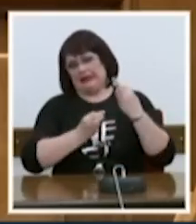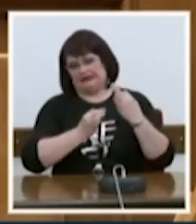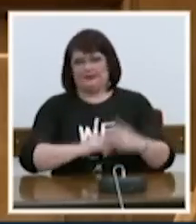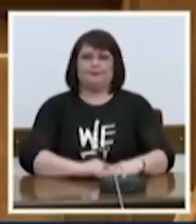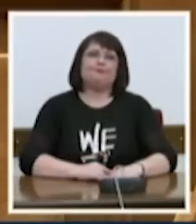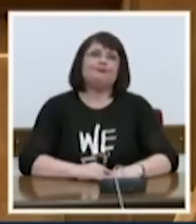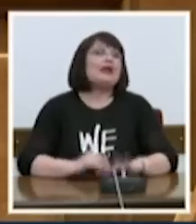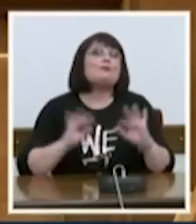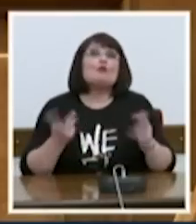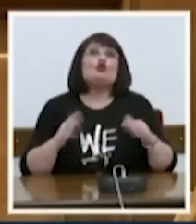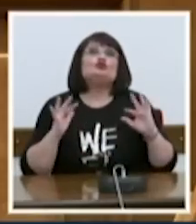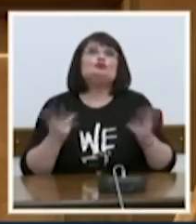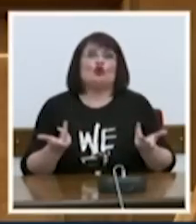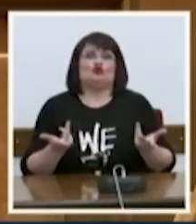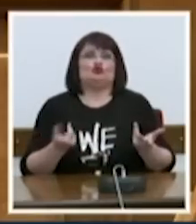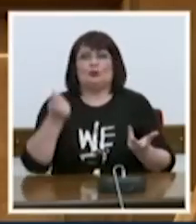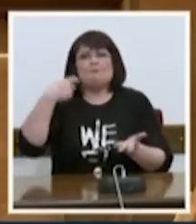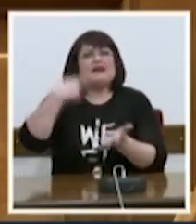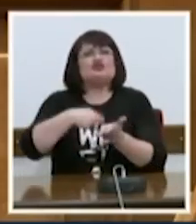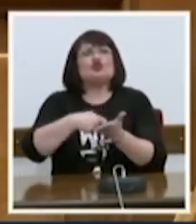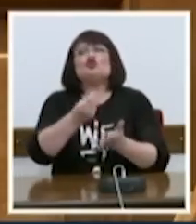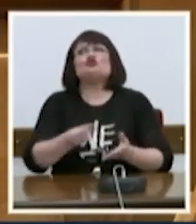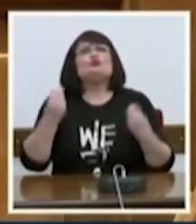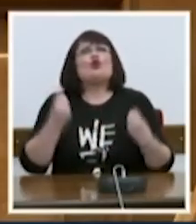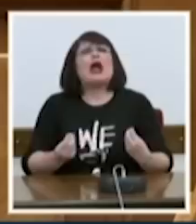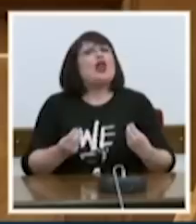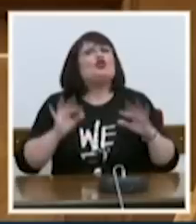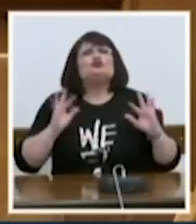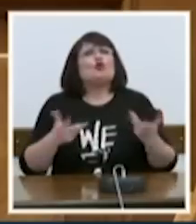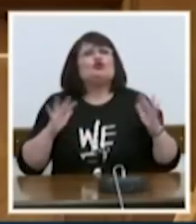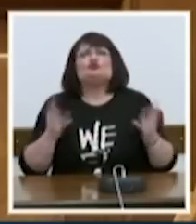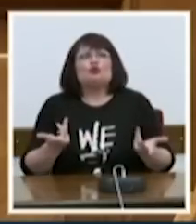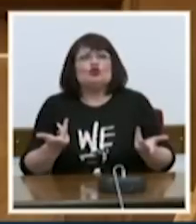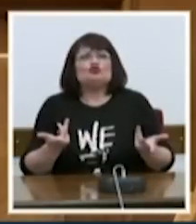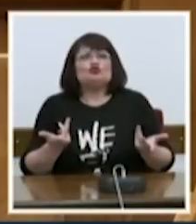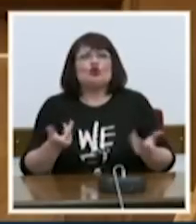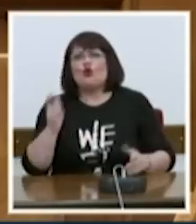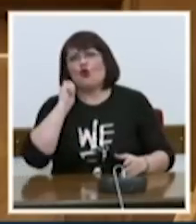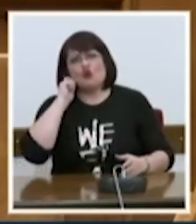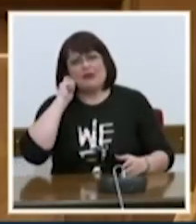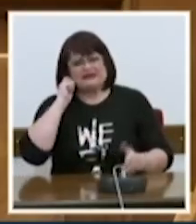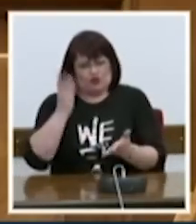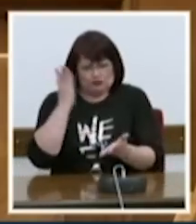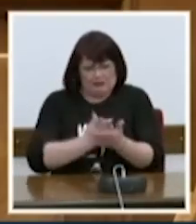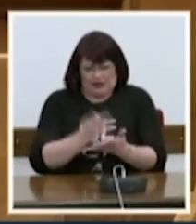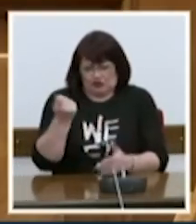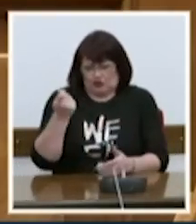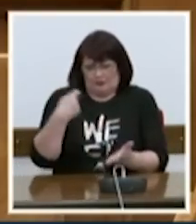λοιπόν οι καλύτεροι μισθοί όταν έχουμε δραστική μείωση του ονομαστικού μέσου μισθού πάνω